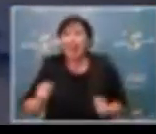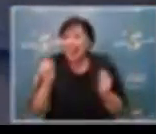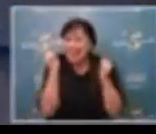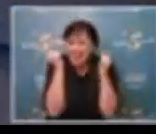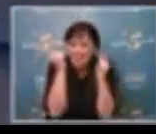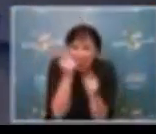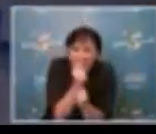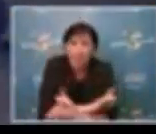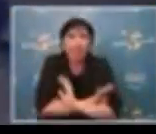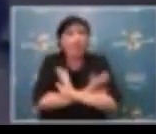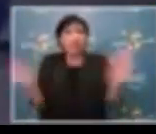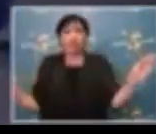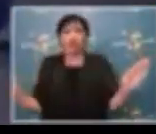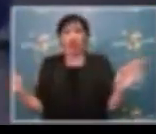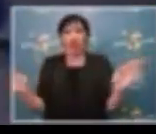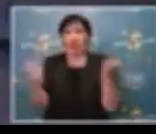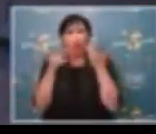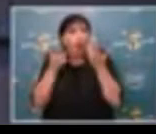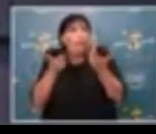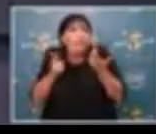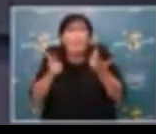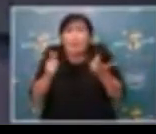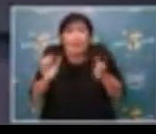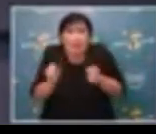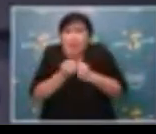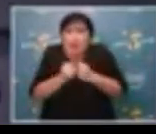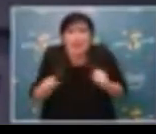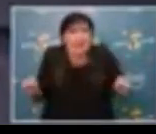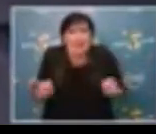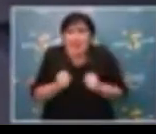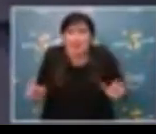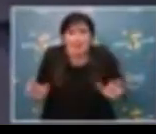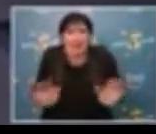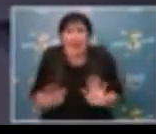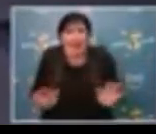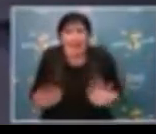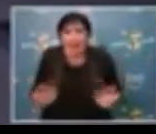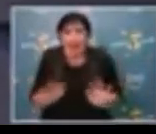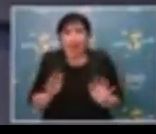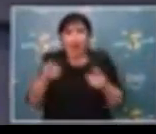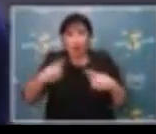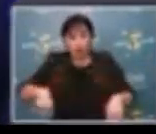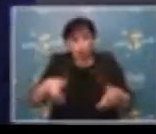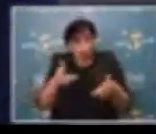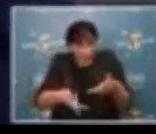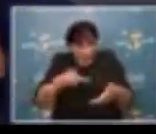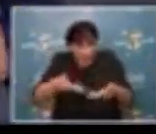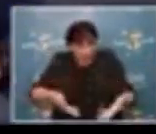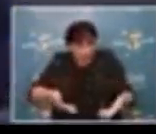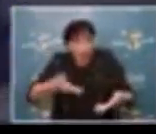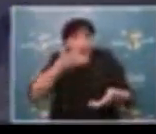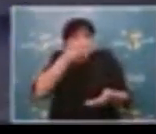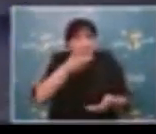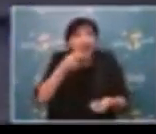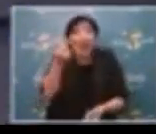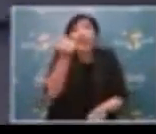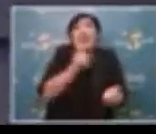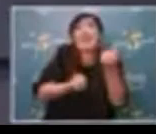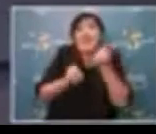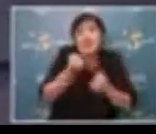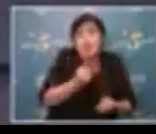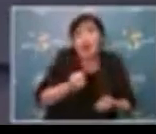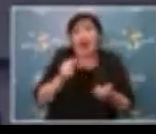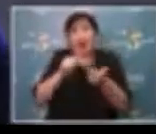difficile, quasi non è più possibile, non è possibile che mentre noi stiamo parlando di fare, di risparmiare, di mettere